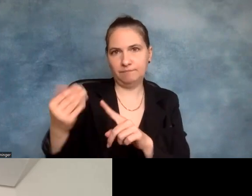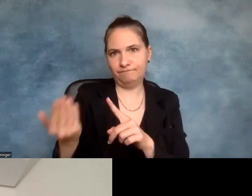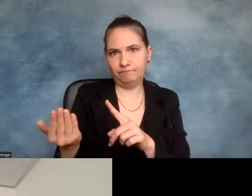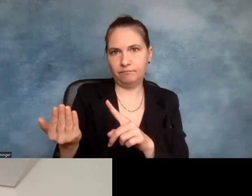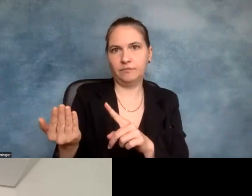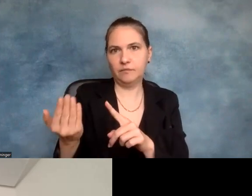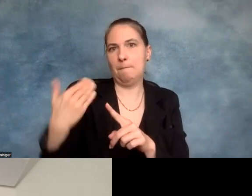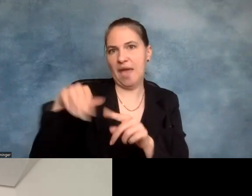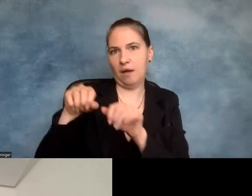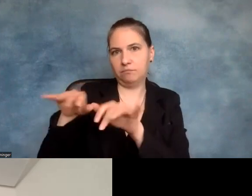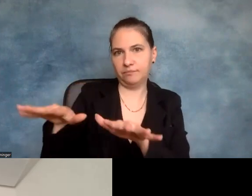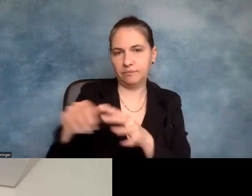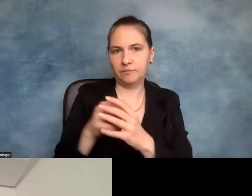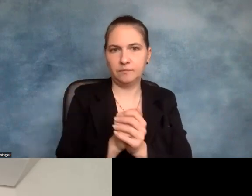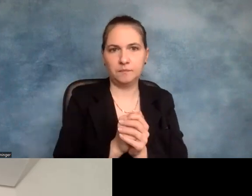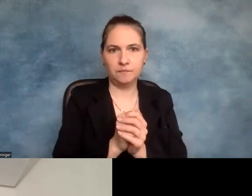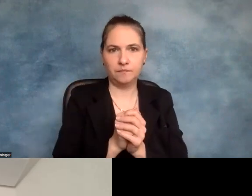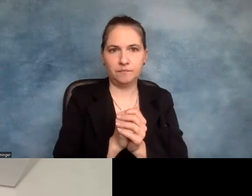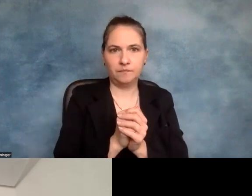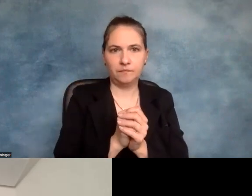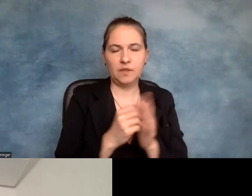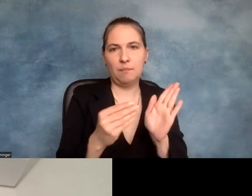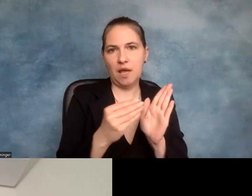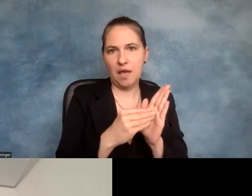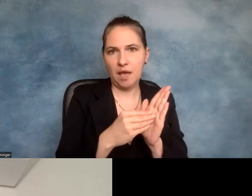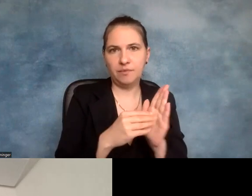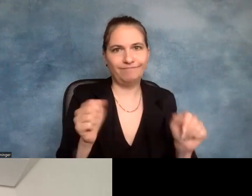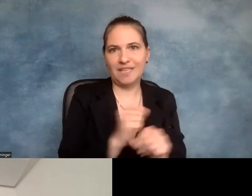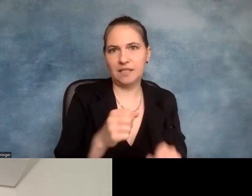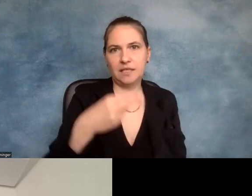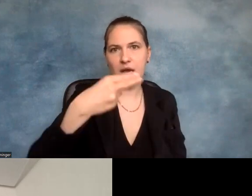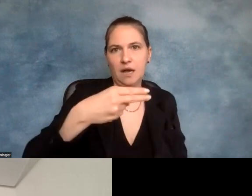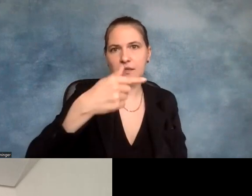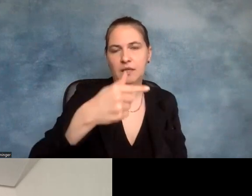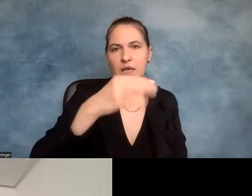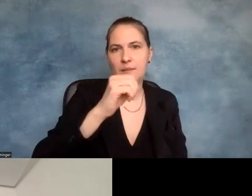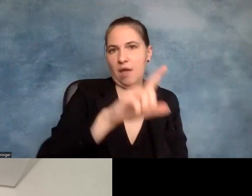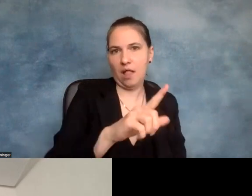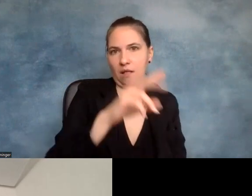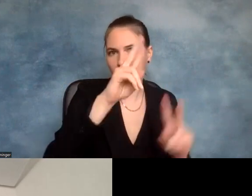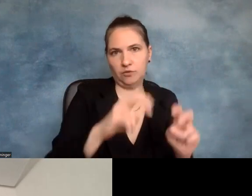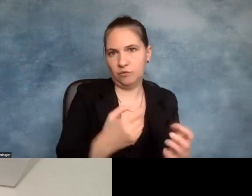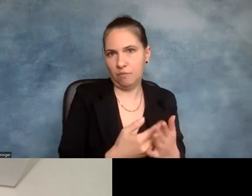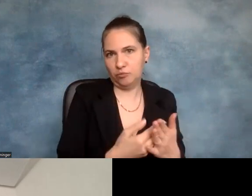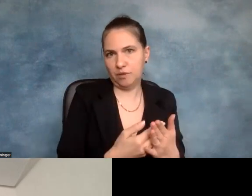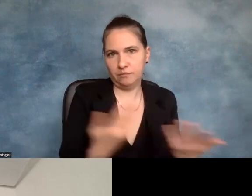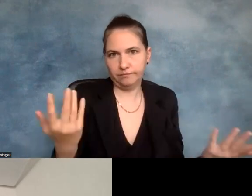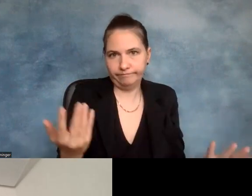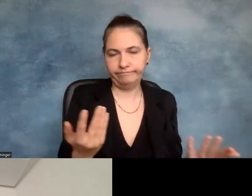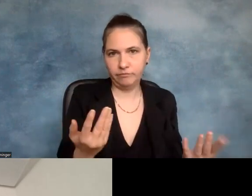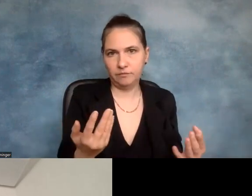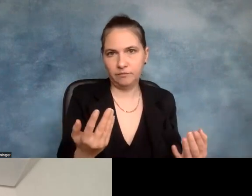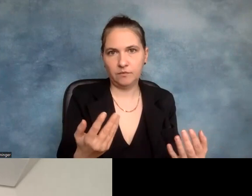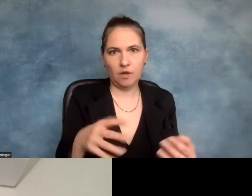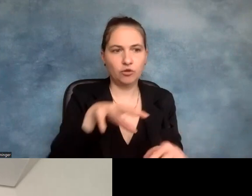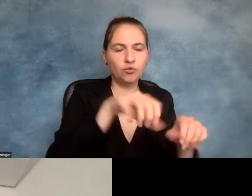man da macht. Also die. Man kann da jetzt eben nicht HTML untersuchen wie bei einer Webseite und hat dann auch eben keinen Zugriff auf